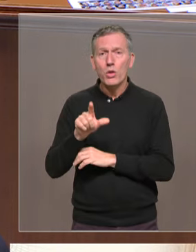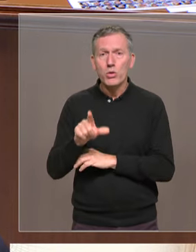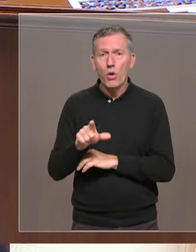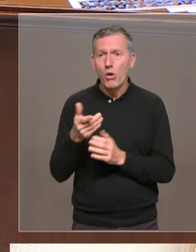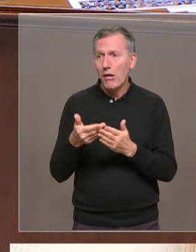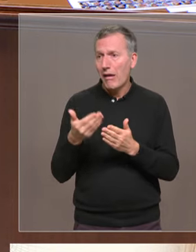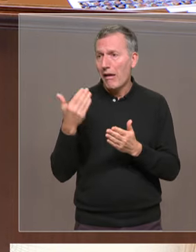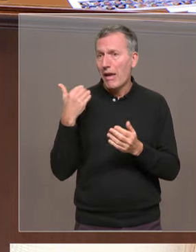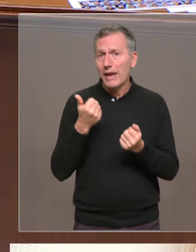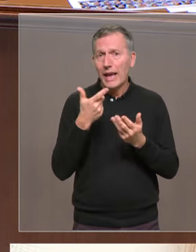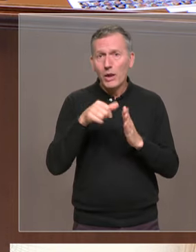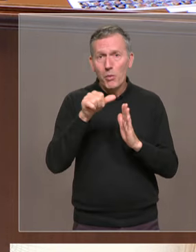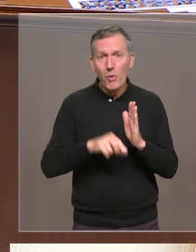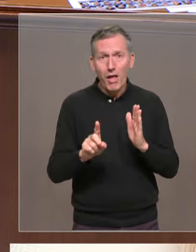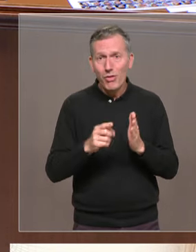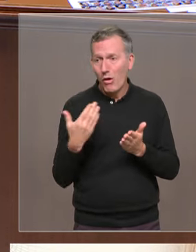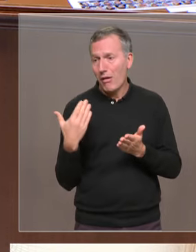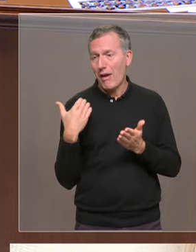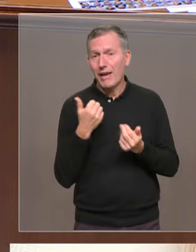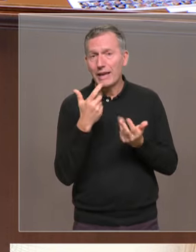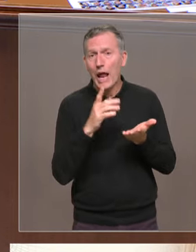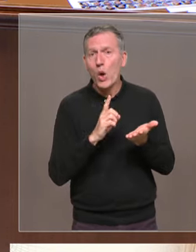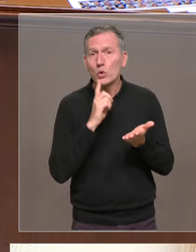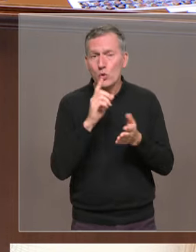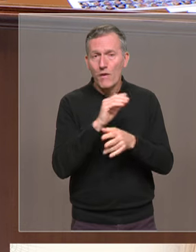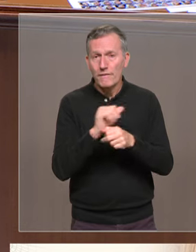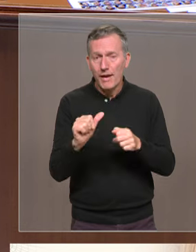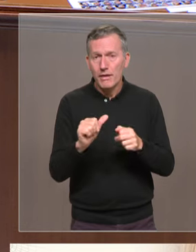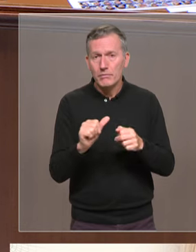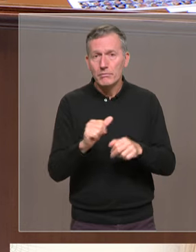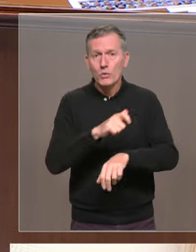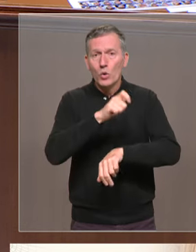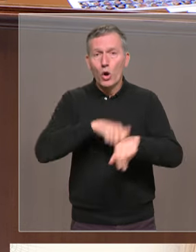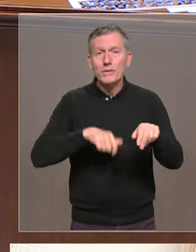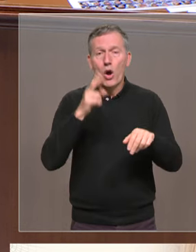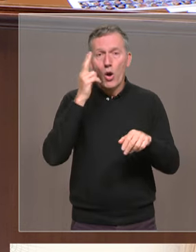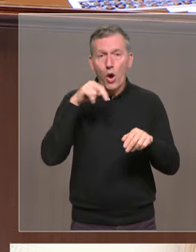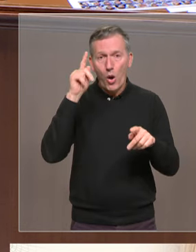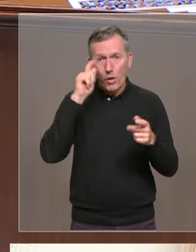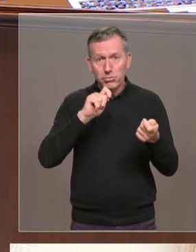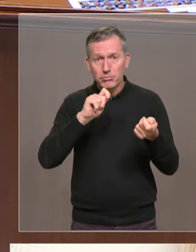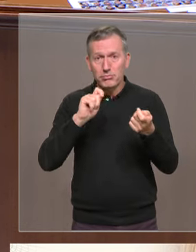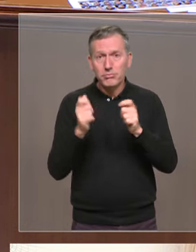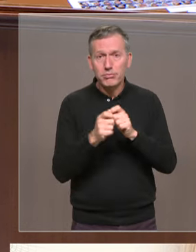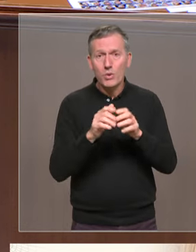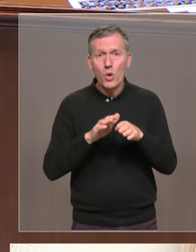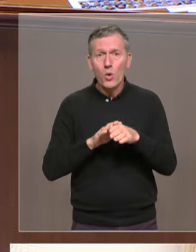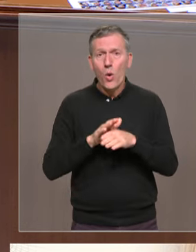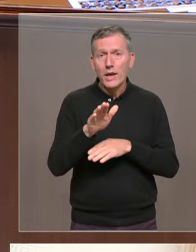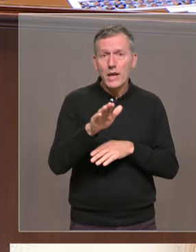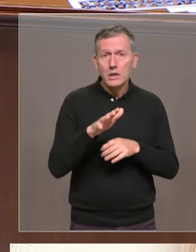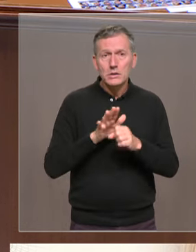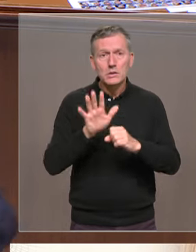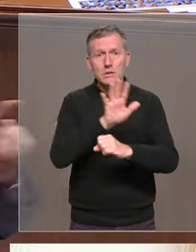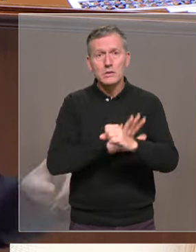quelques mois, c'est là, il y a quelques jours. La Commission européenne a révisé la croissance de la zone